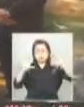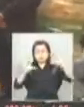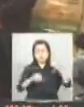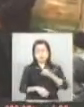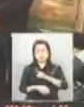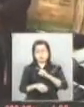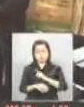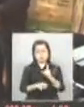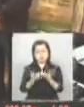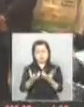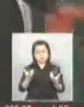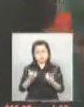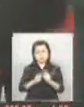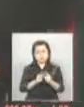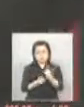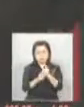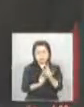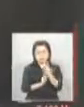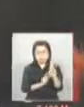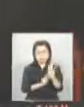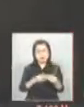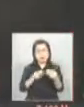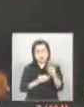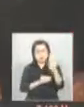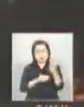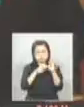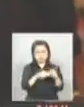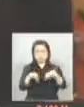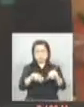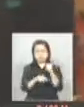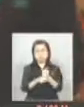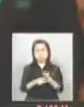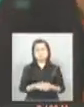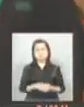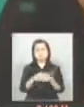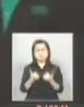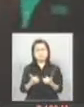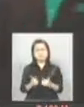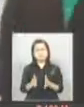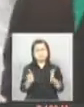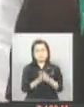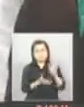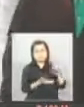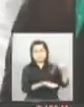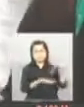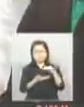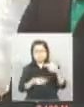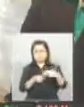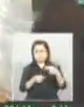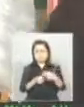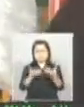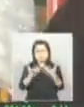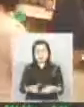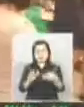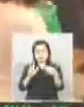น้าที่นำสินค้าเข้าสู่ระบบและให้เอกชนบริหารจัดการทั้งนี้เมื่อรวมการนำเข้าน้ำมันปาล์ม 30,000 ตันกับ